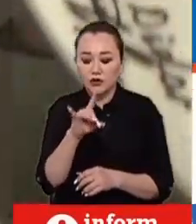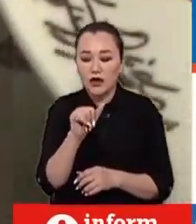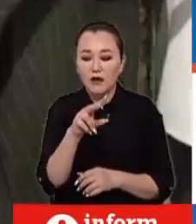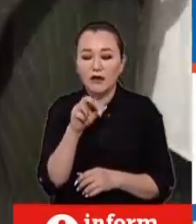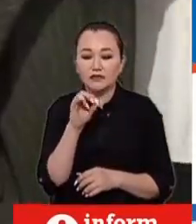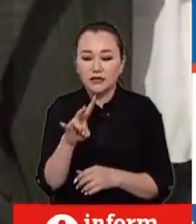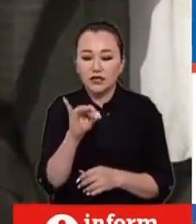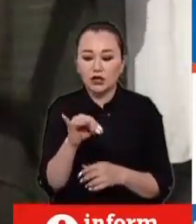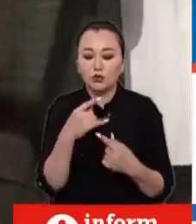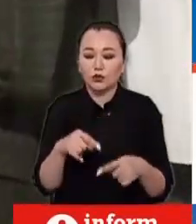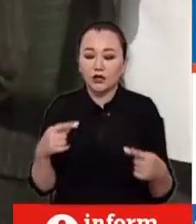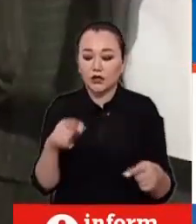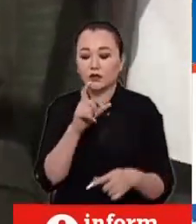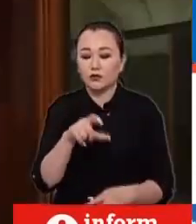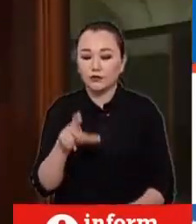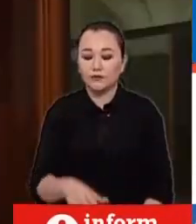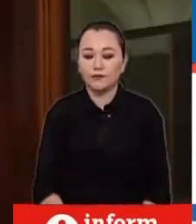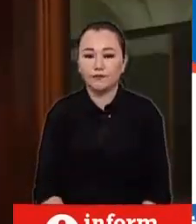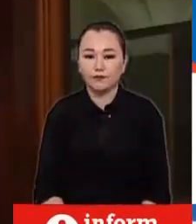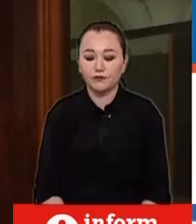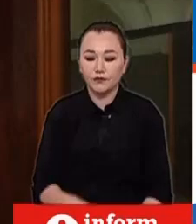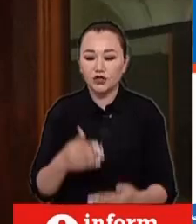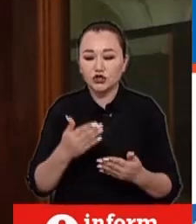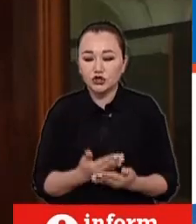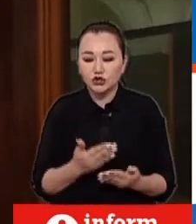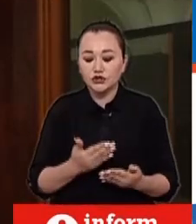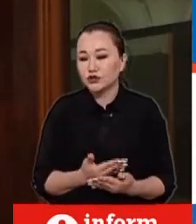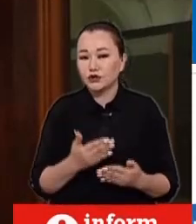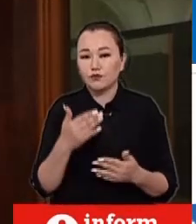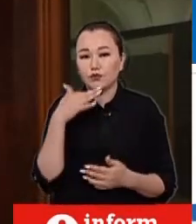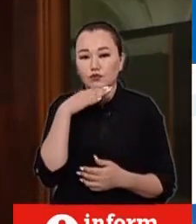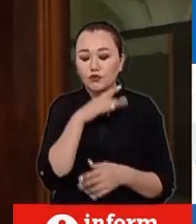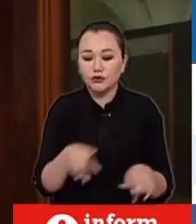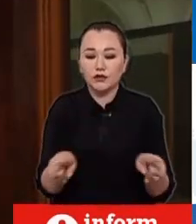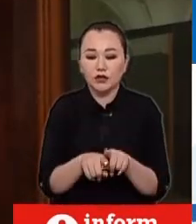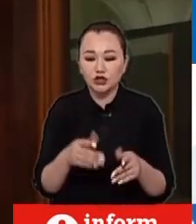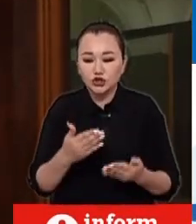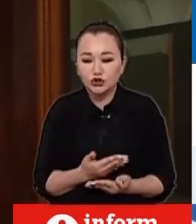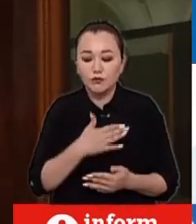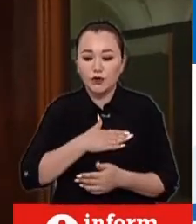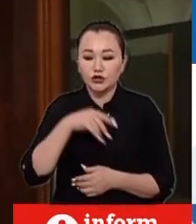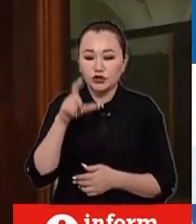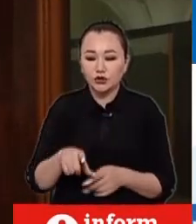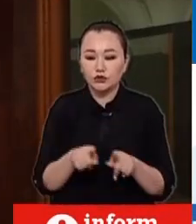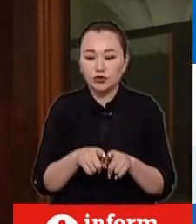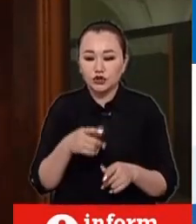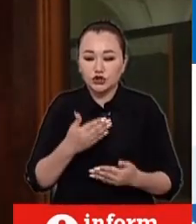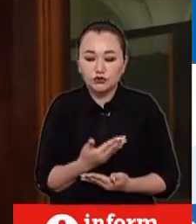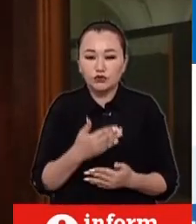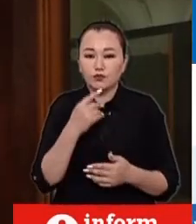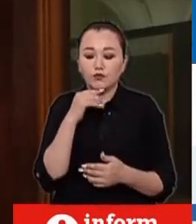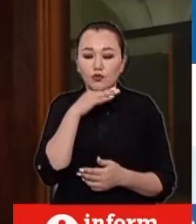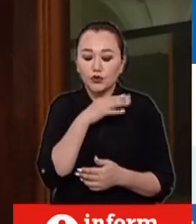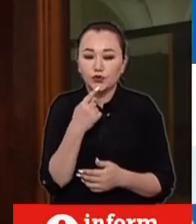и другие Вы можете в жизни много таких судьбах моя героиня тоже пережила много трудностей